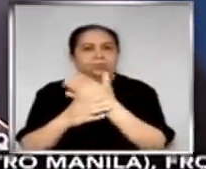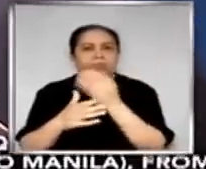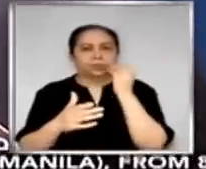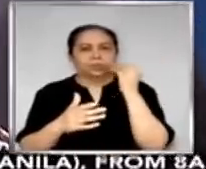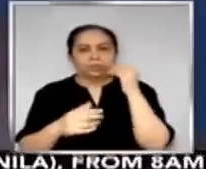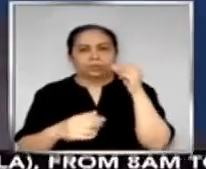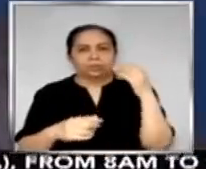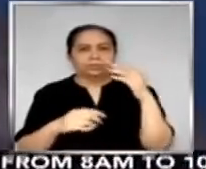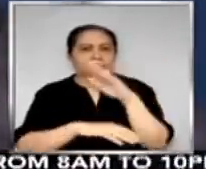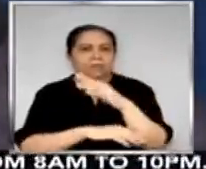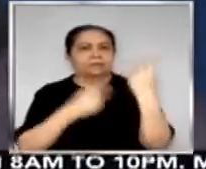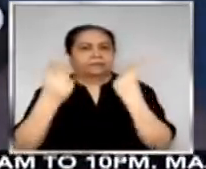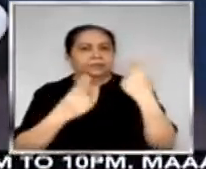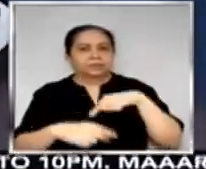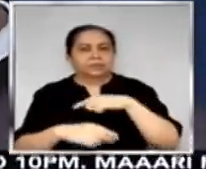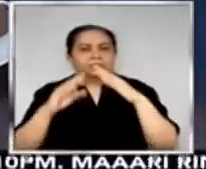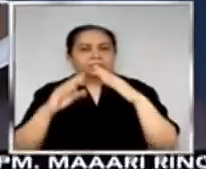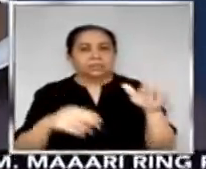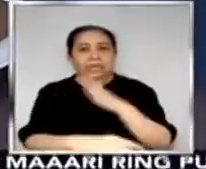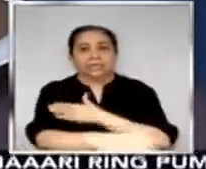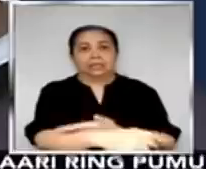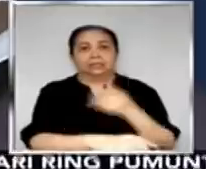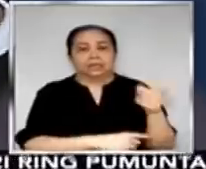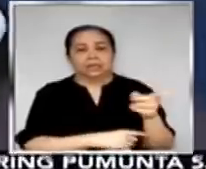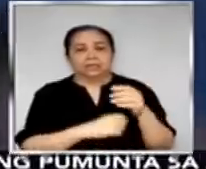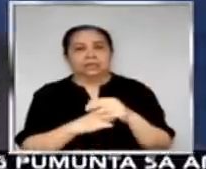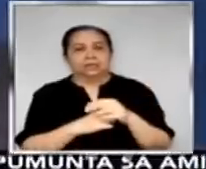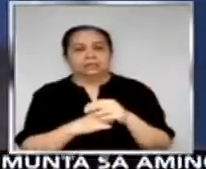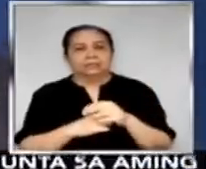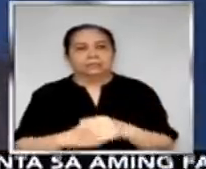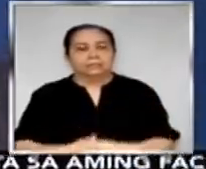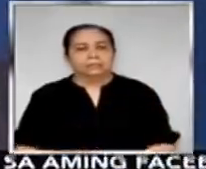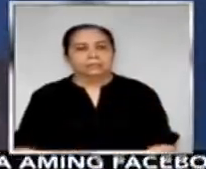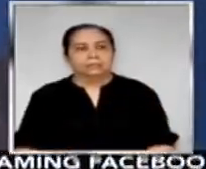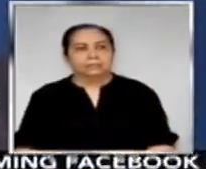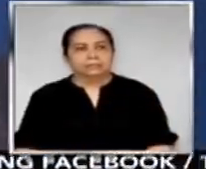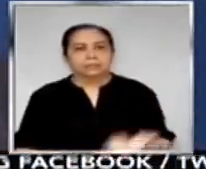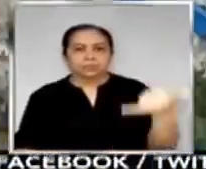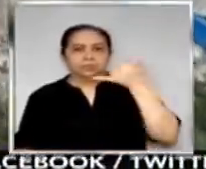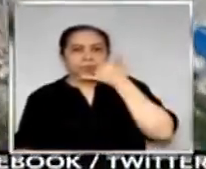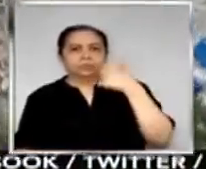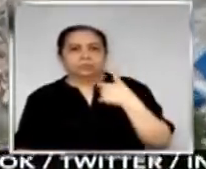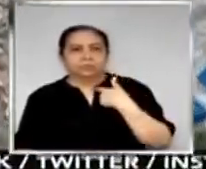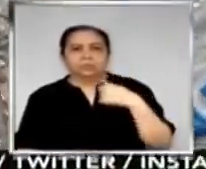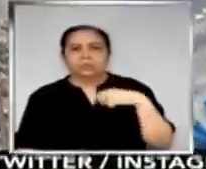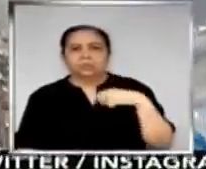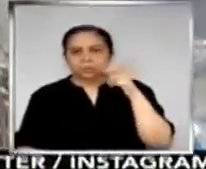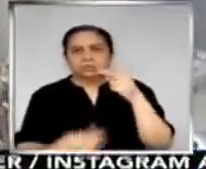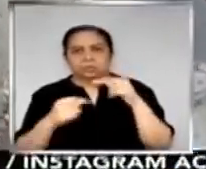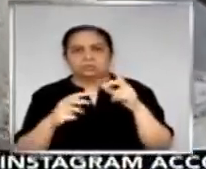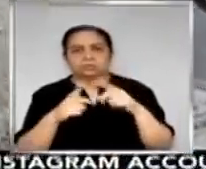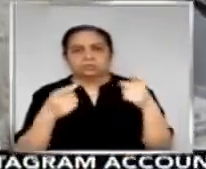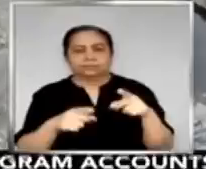Dadalaw sa amin. Yung anak niya, nasa ano, Isabela. Tumawag nga ngayon eh, kasi namalitaan niya na rin. Wala namang nadamay